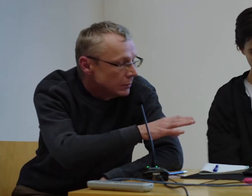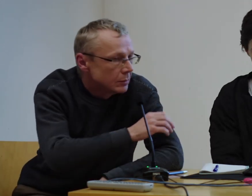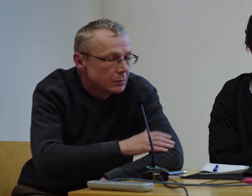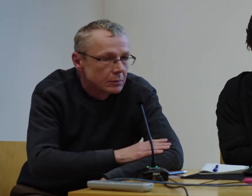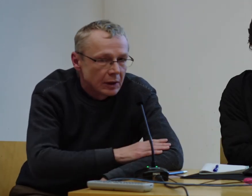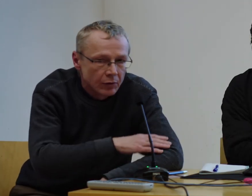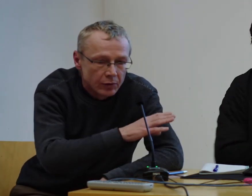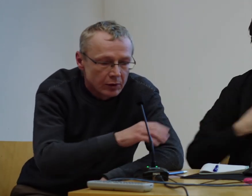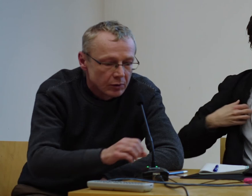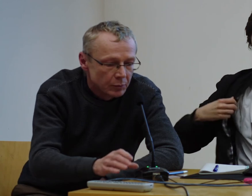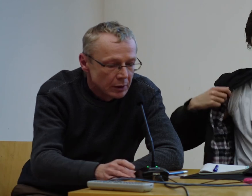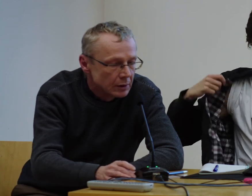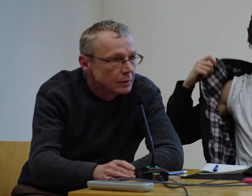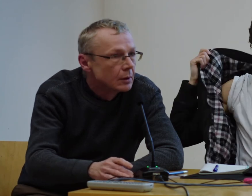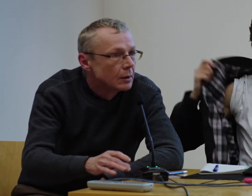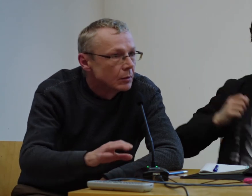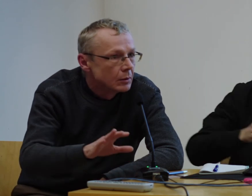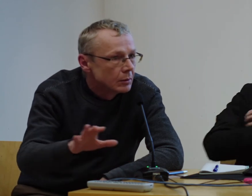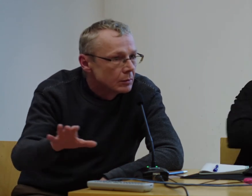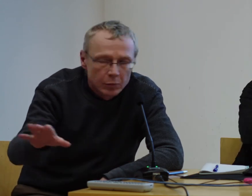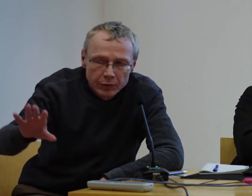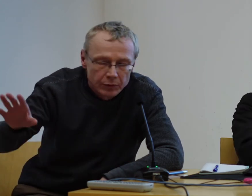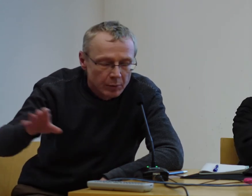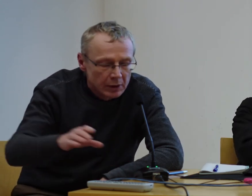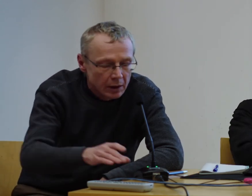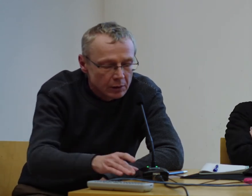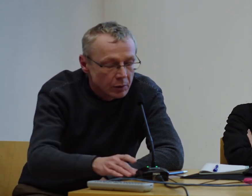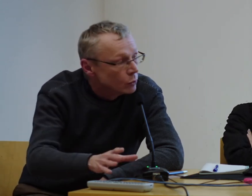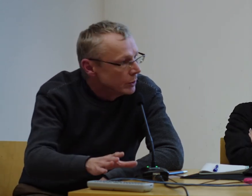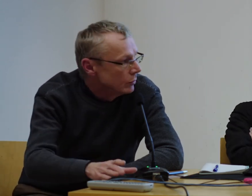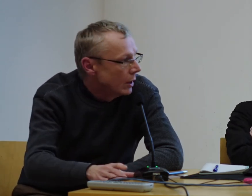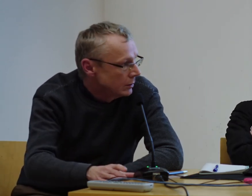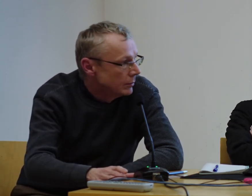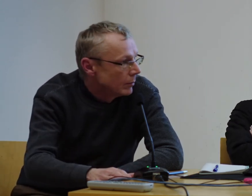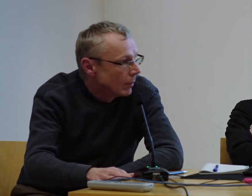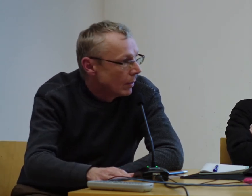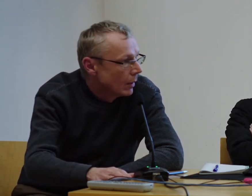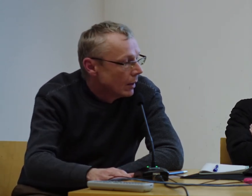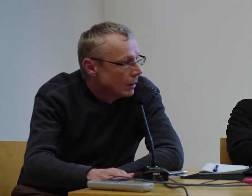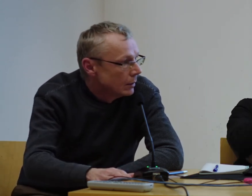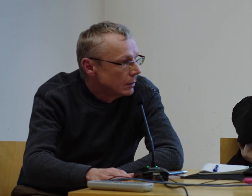a Tereza Stiskola se tam měla, nebo v těch materiálech, to je odměňování.